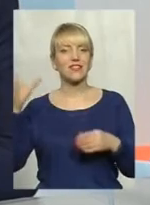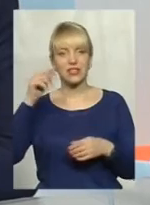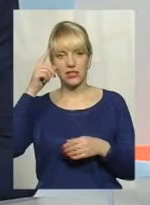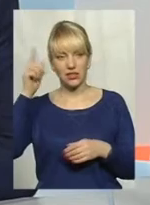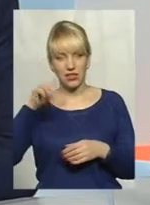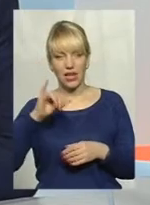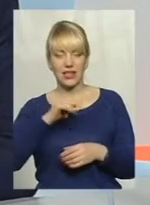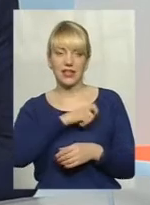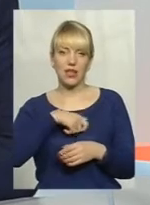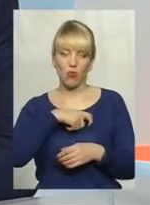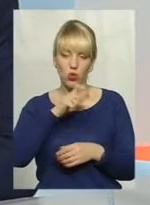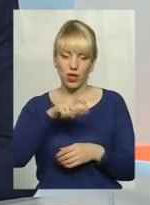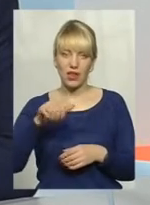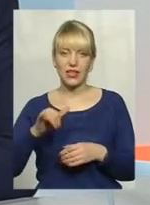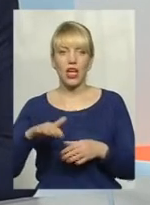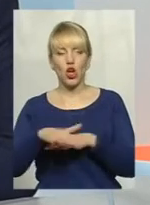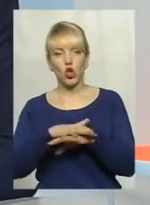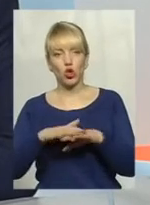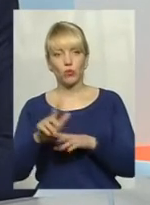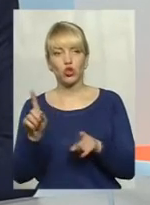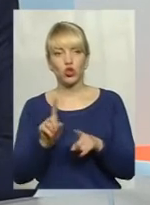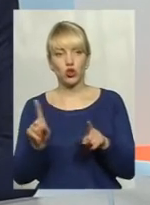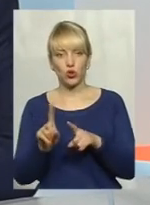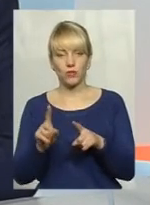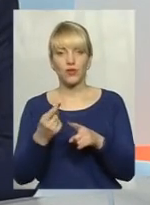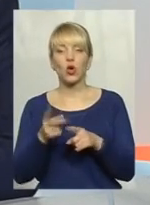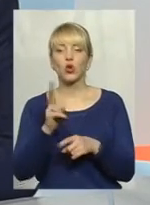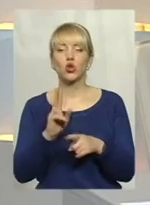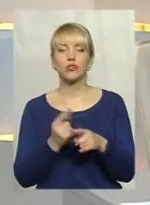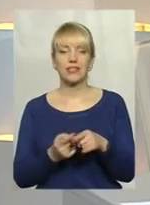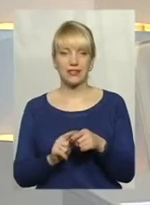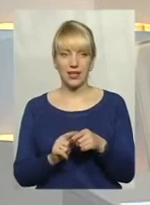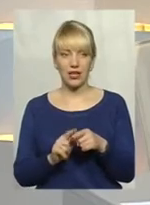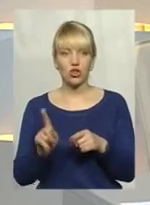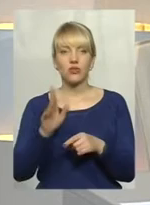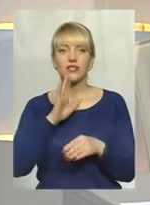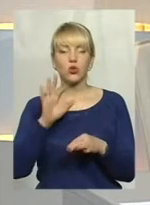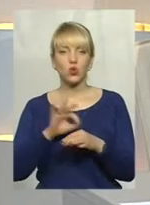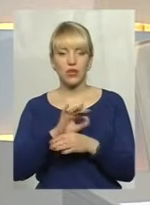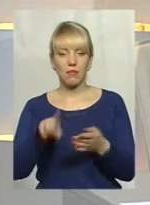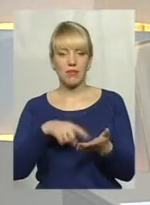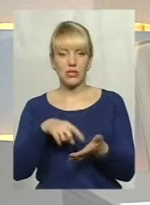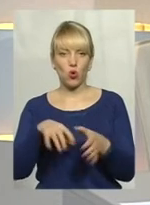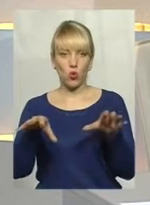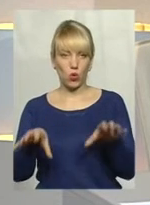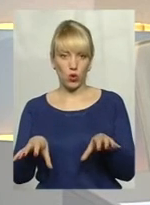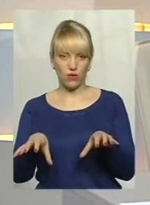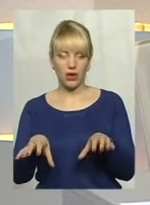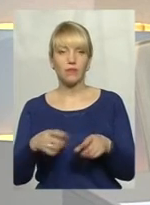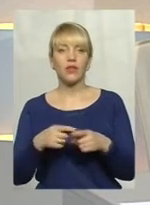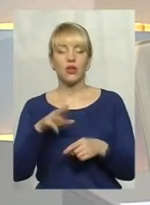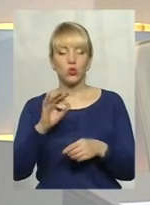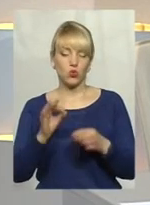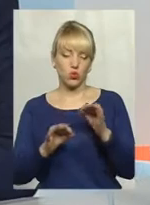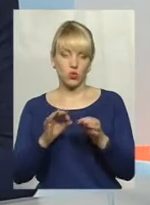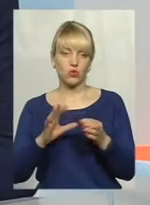і депутати, і громадськість, що хто це, що це є дружиною міського голови, суд дійшов